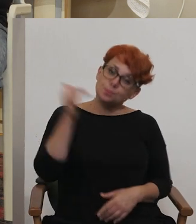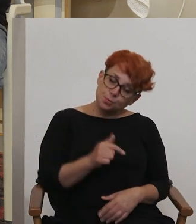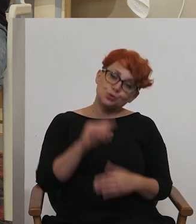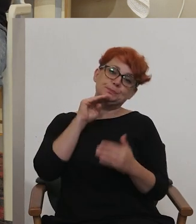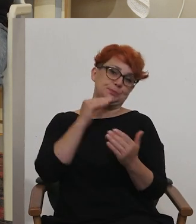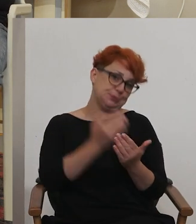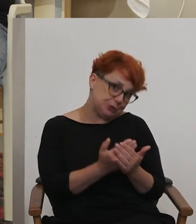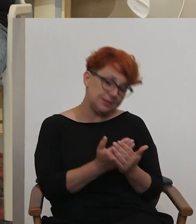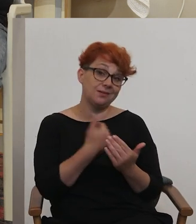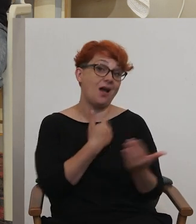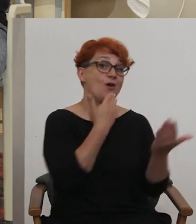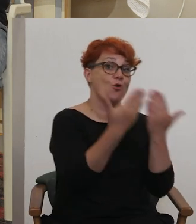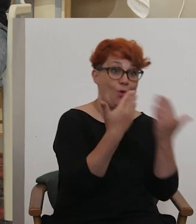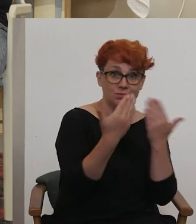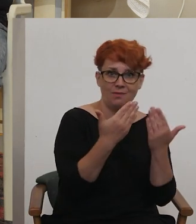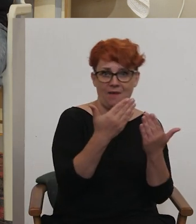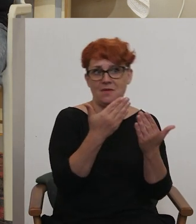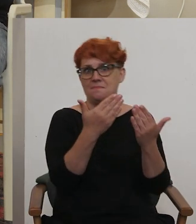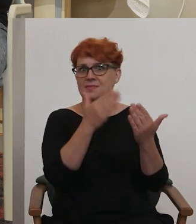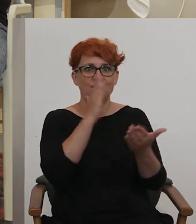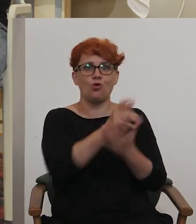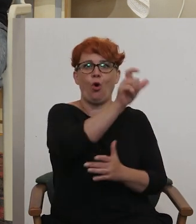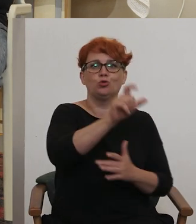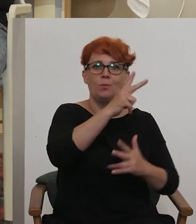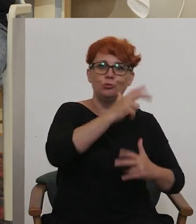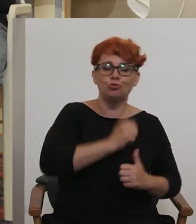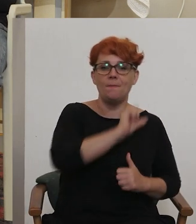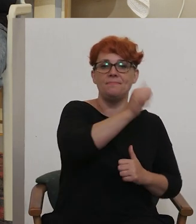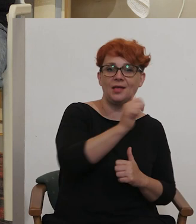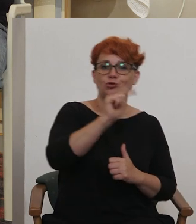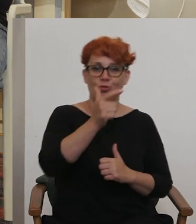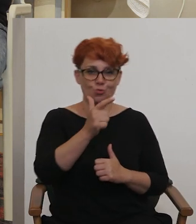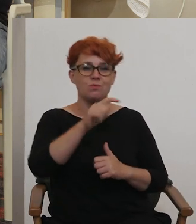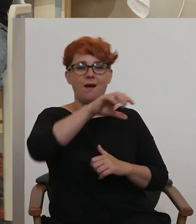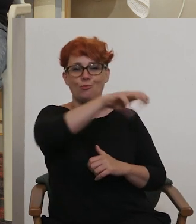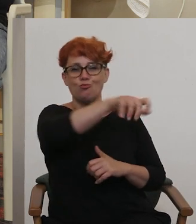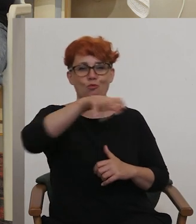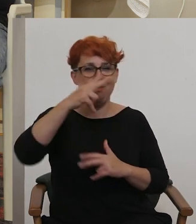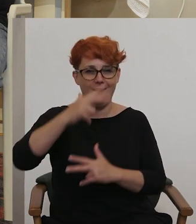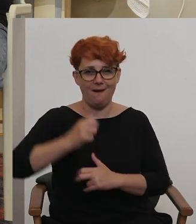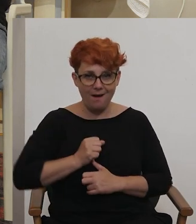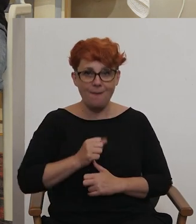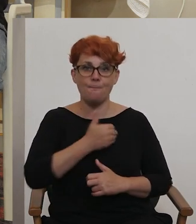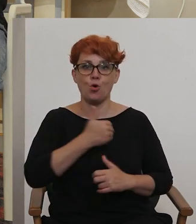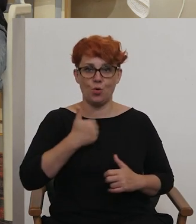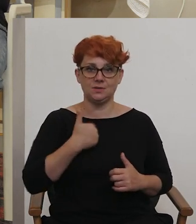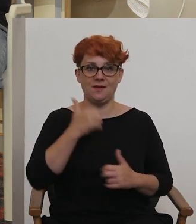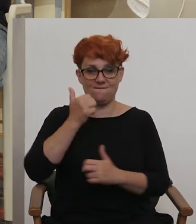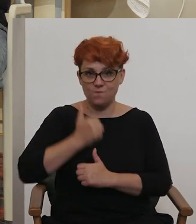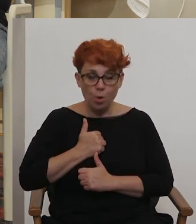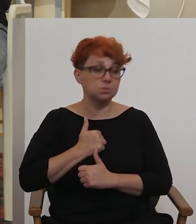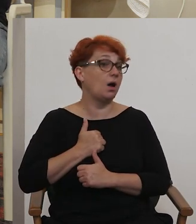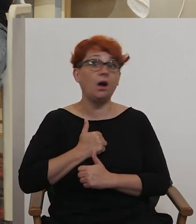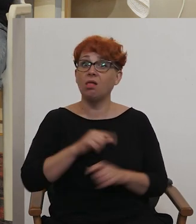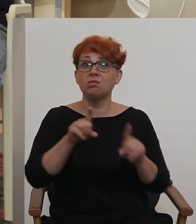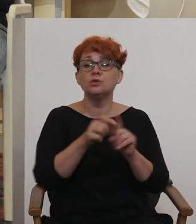rozmawiam i rozmawiałem nie tylko z żołnierzami pierwszej czy drugiej armii Wojska Polskiego, ale przez wiele lat rozmawiałem ze